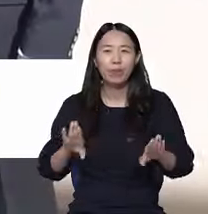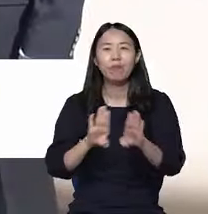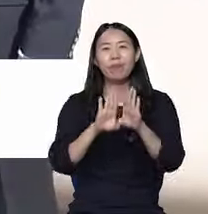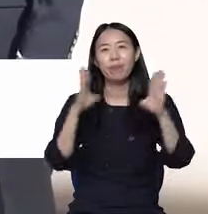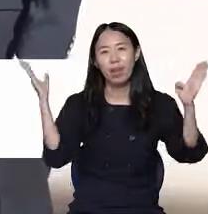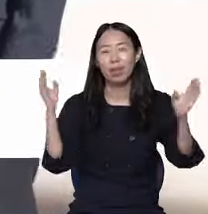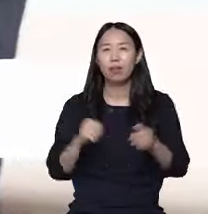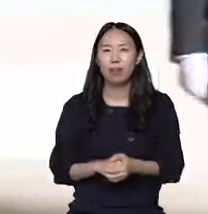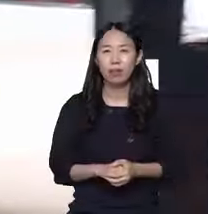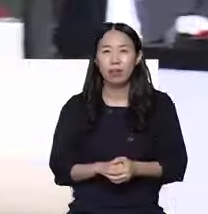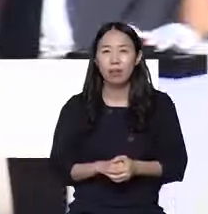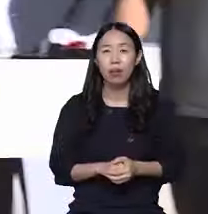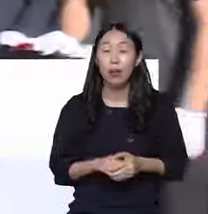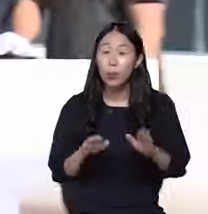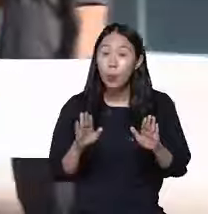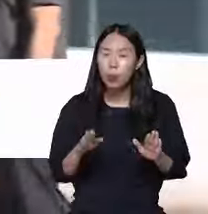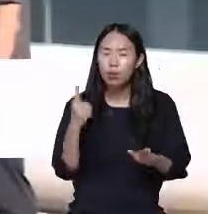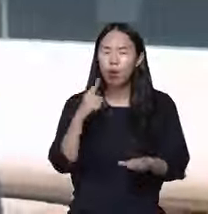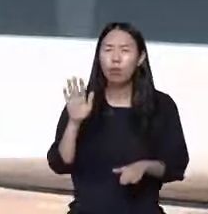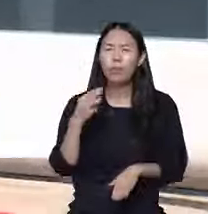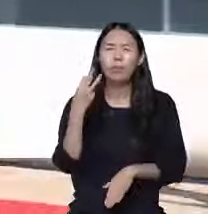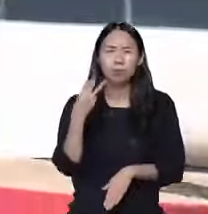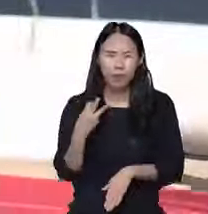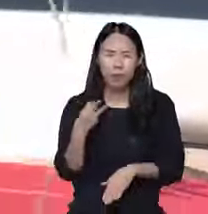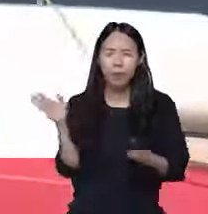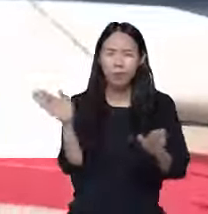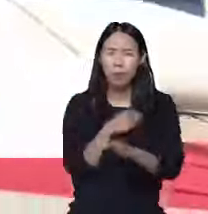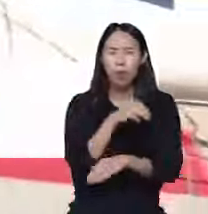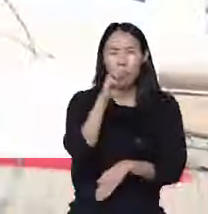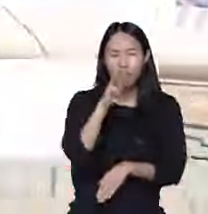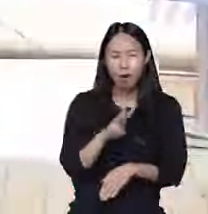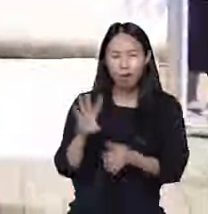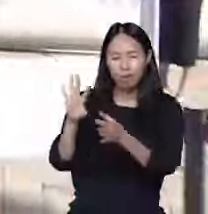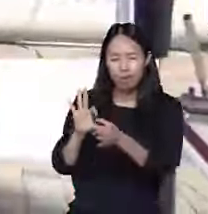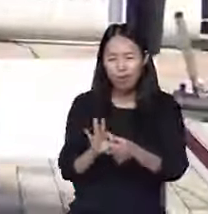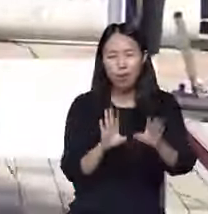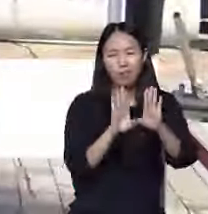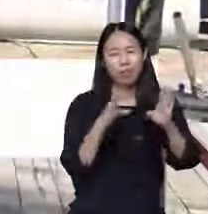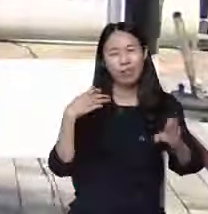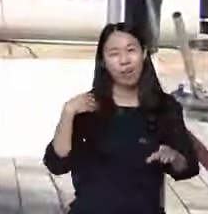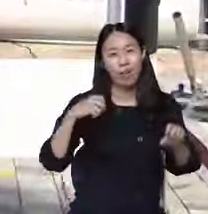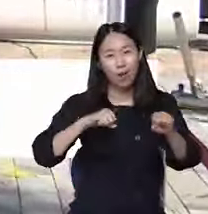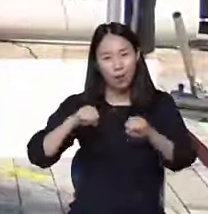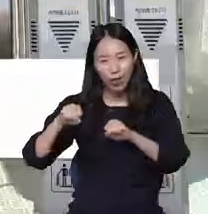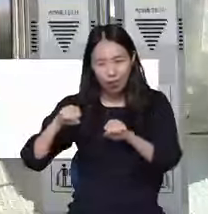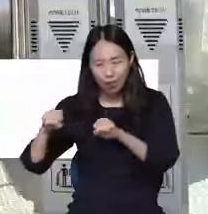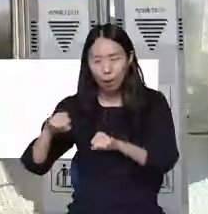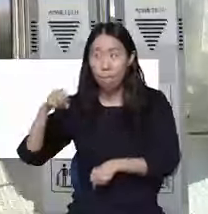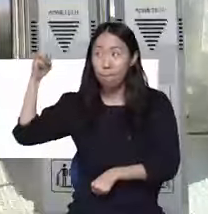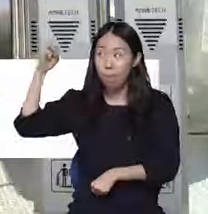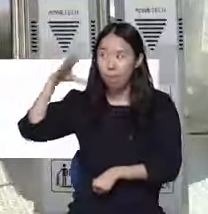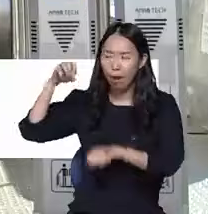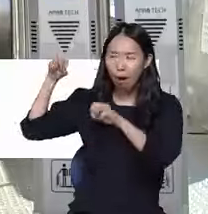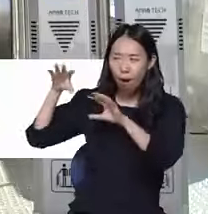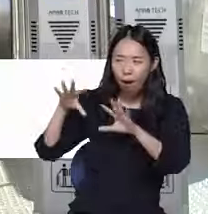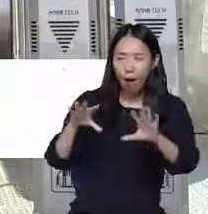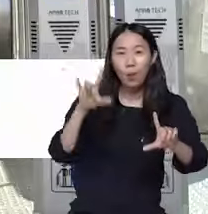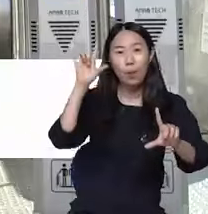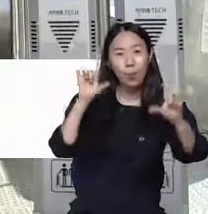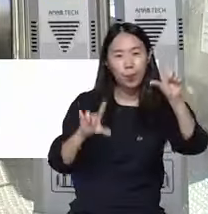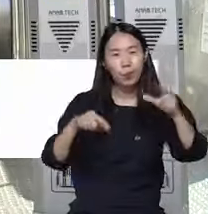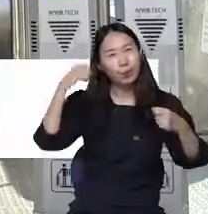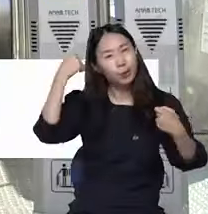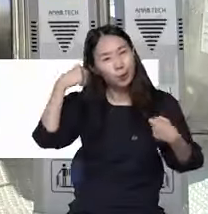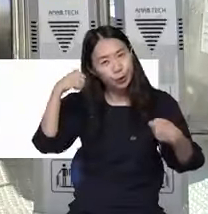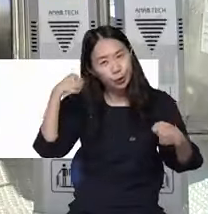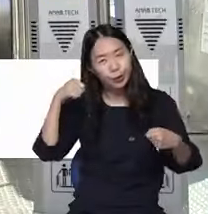송정역에서 열린 개막 행사에서는 1913년부터 광주의 관문 역할을 한 송정역에 빛이 전달되는 모습을 춤으로 표현한